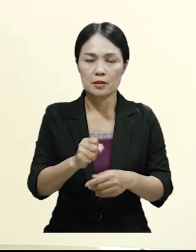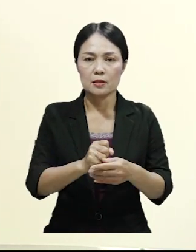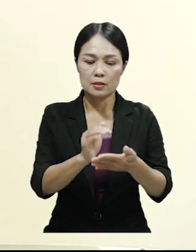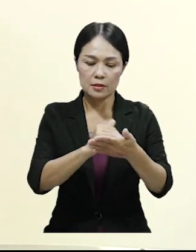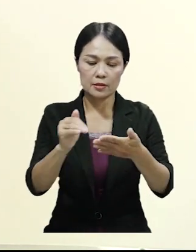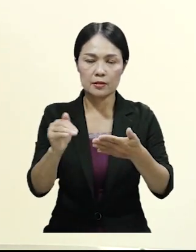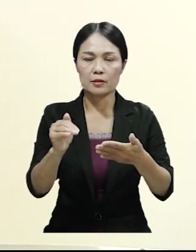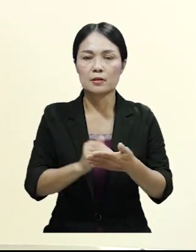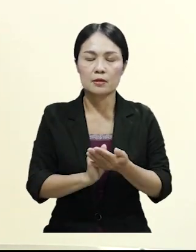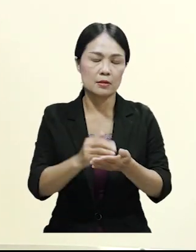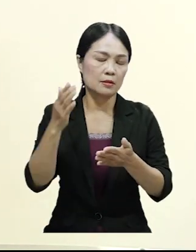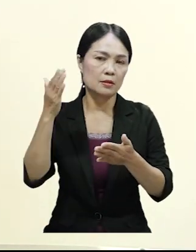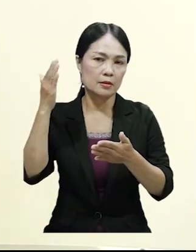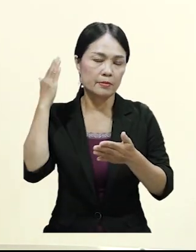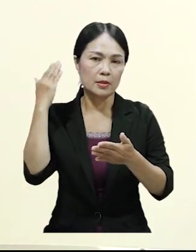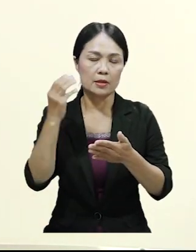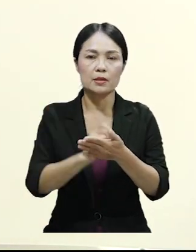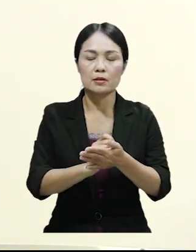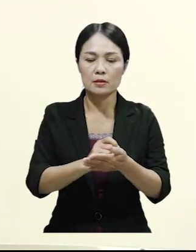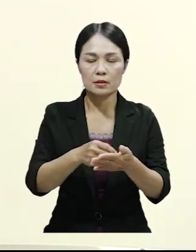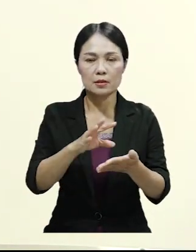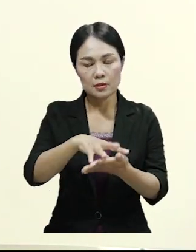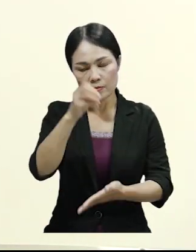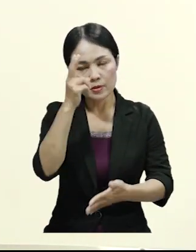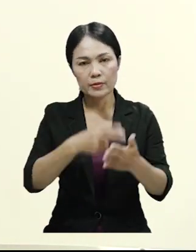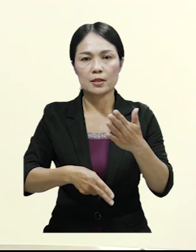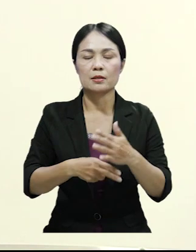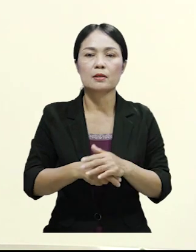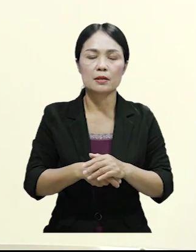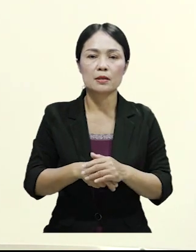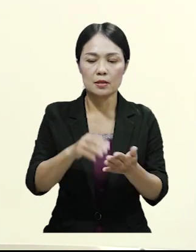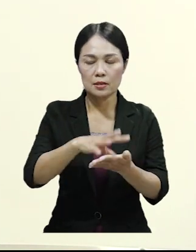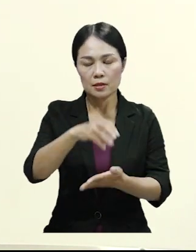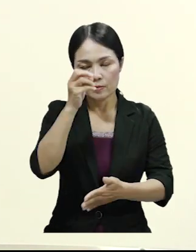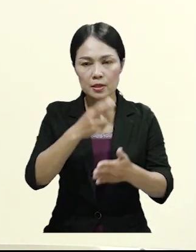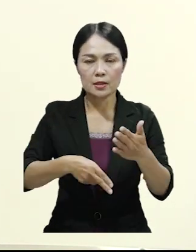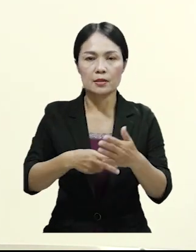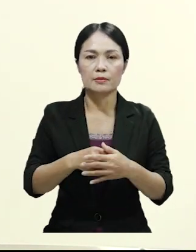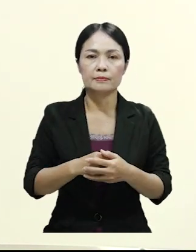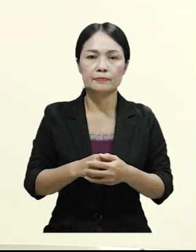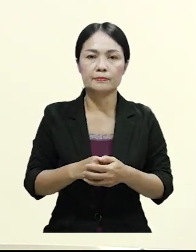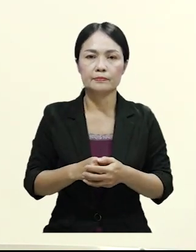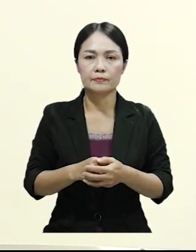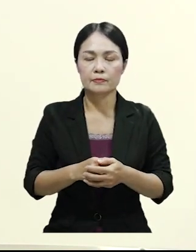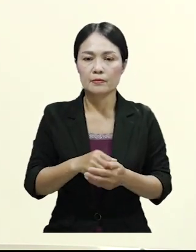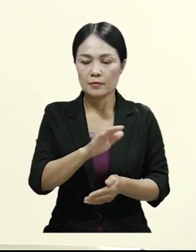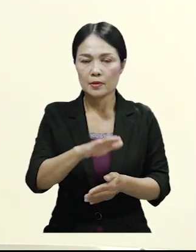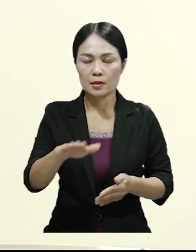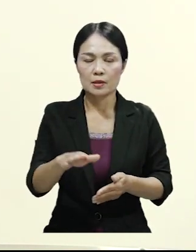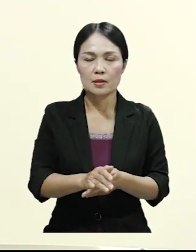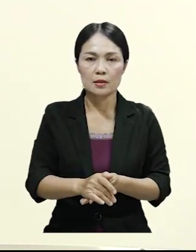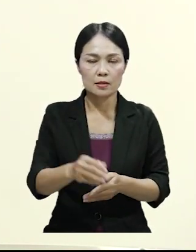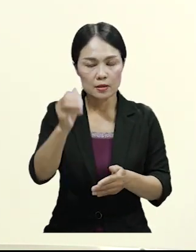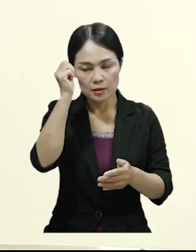ងសេចក្តីថ្ងៃមុនយើងរៀនអំពីអ្វីកូនបាទយើងរៀនអំពីអីកូននៅចាំចំណងជើ